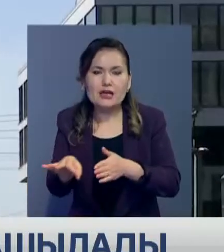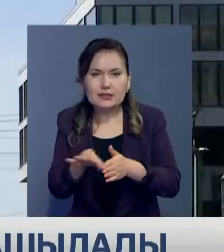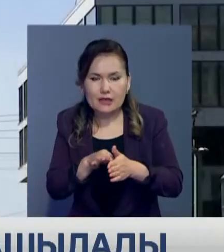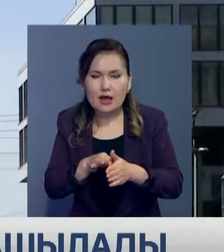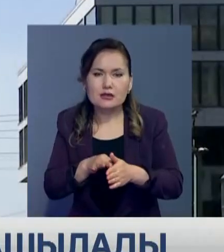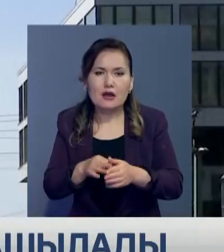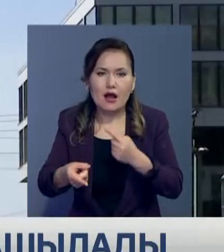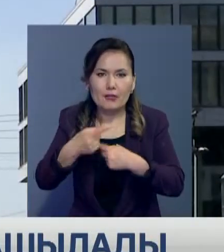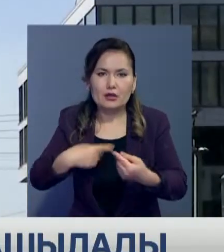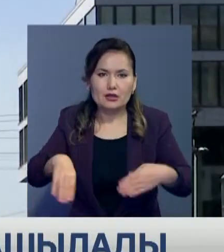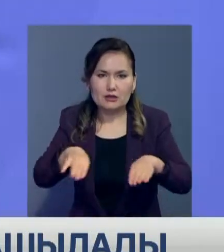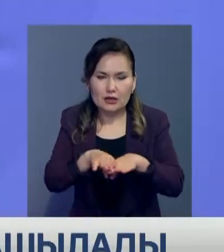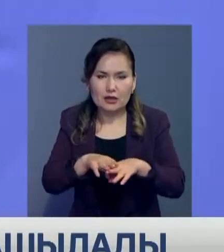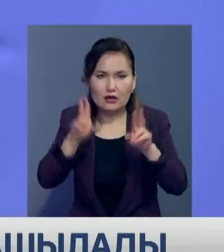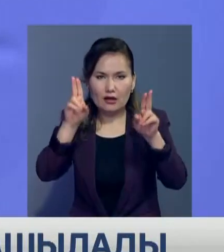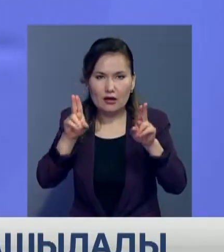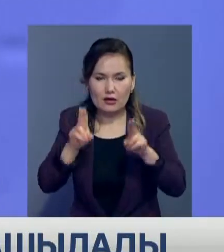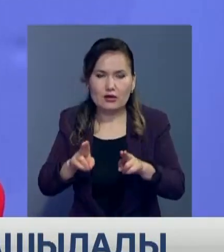тәртібі қайта енгізіледі.